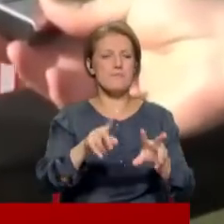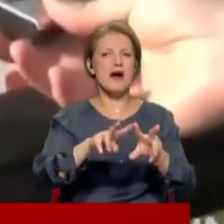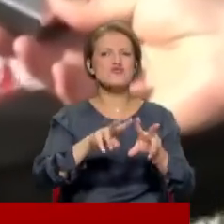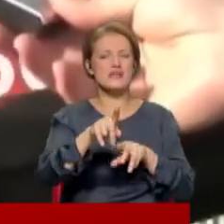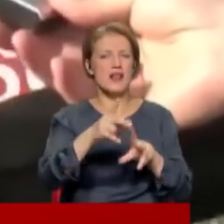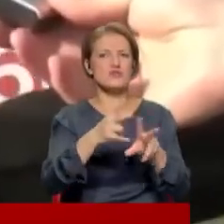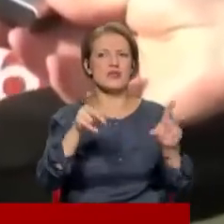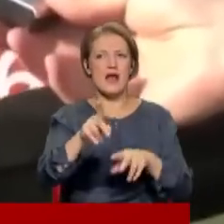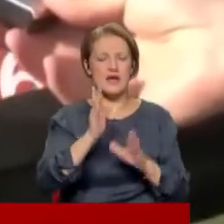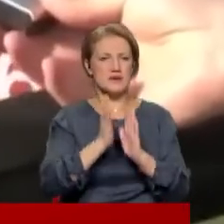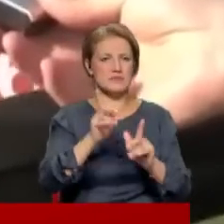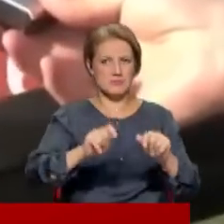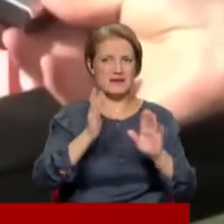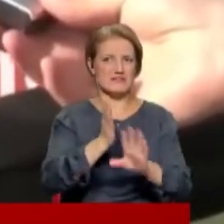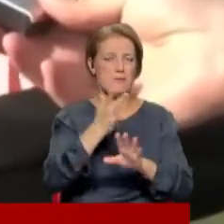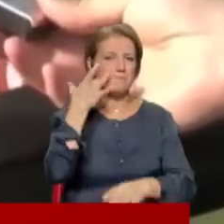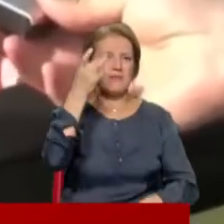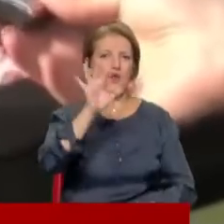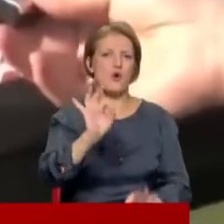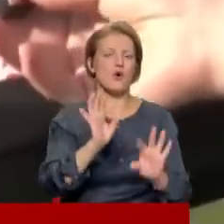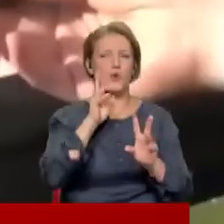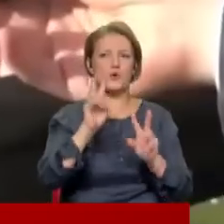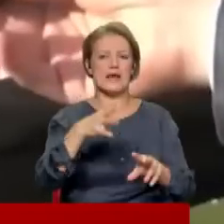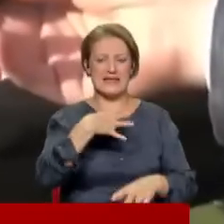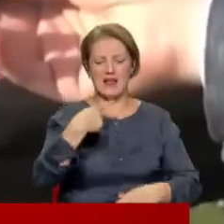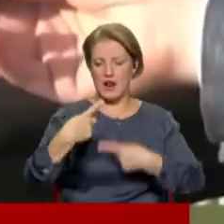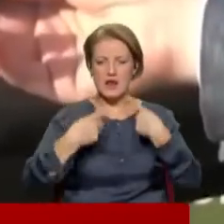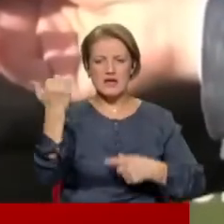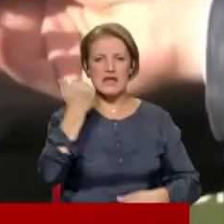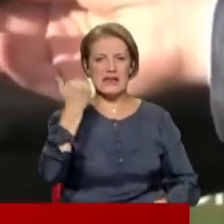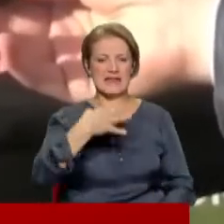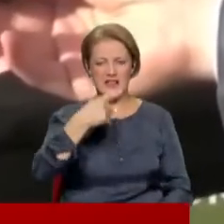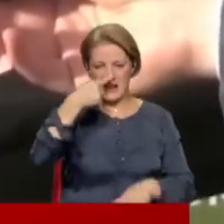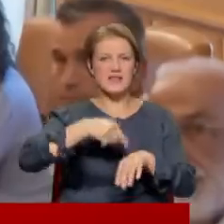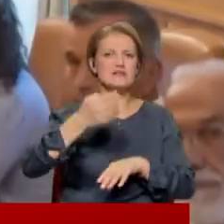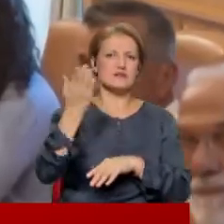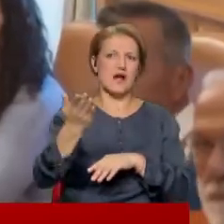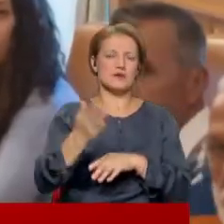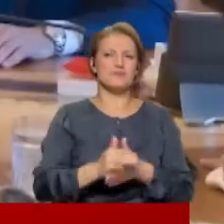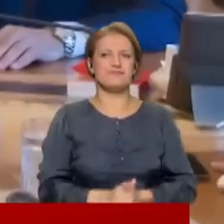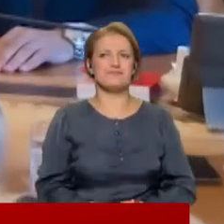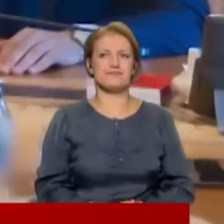ilan edildi. Edilmeye de devam edecek belli, öyle görünüyor. Kendi söyledikleri yalanlara kendileri inansınlar.